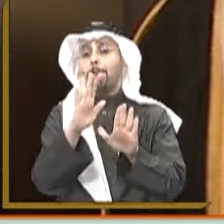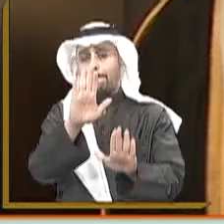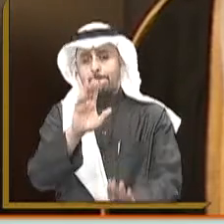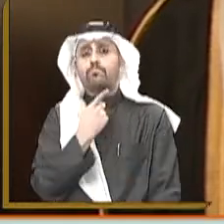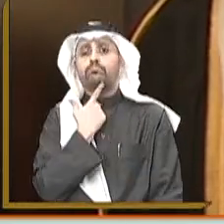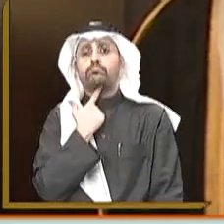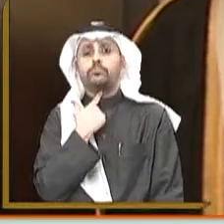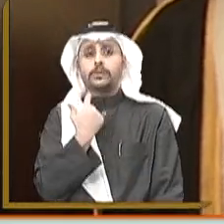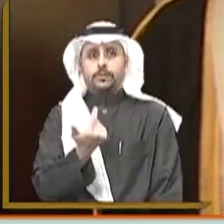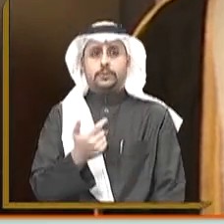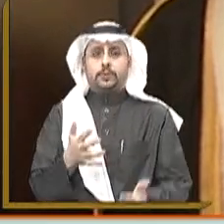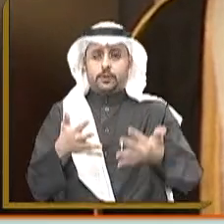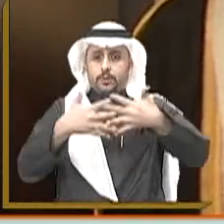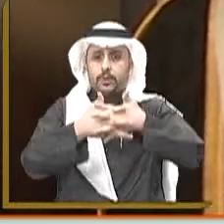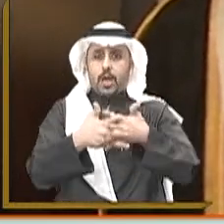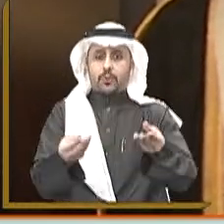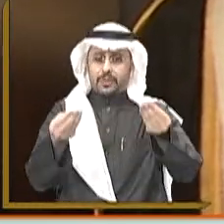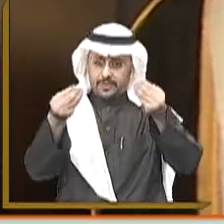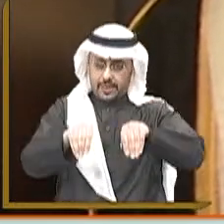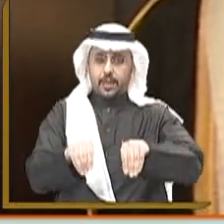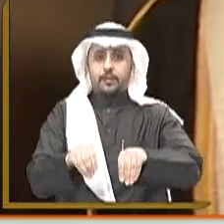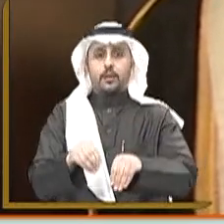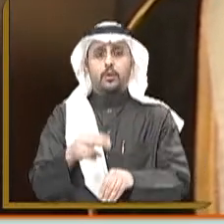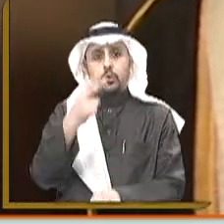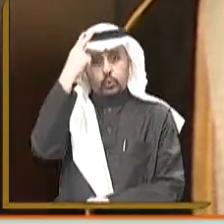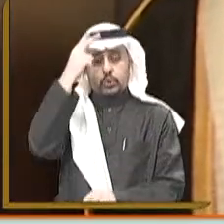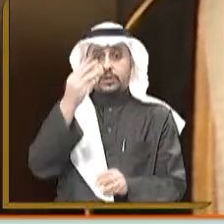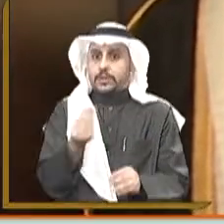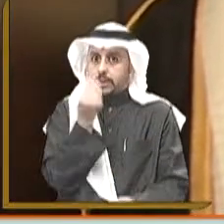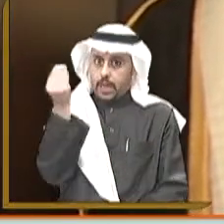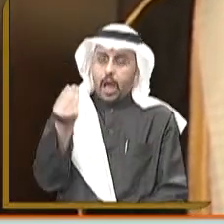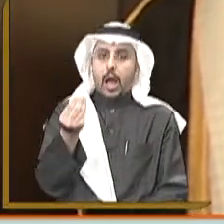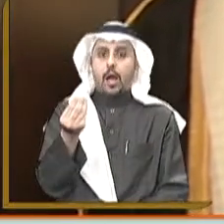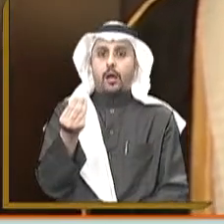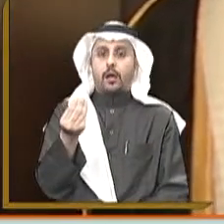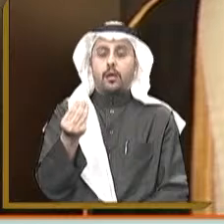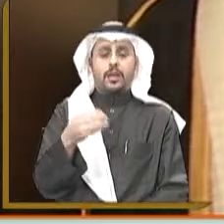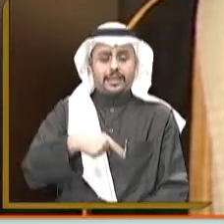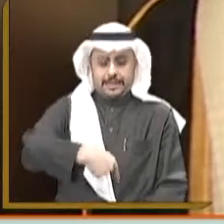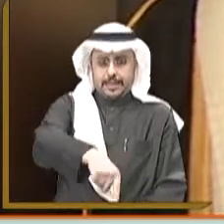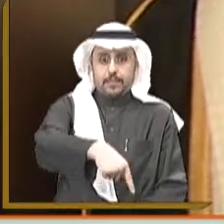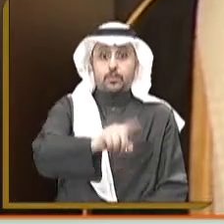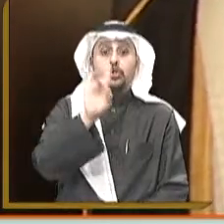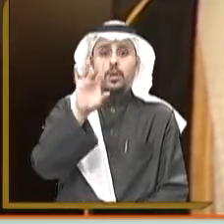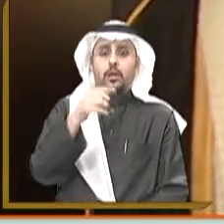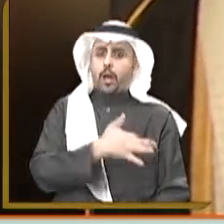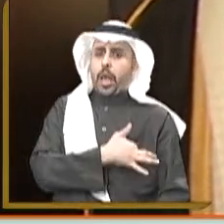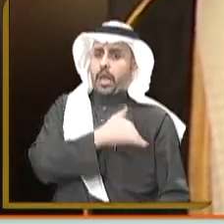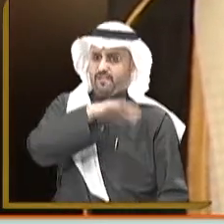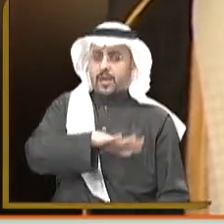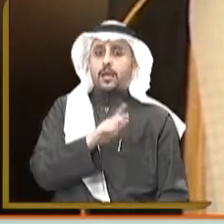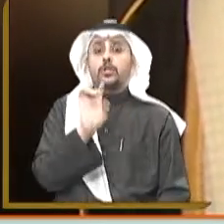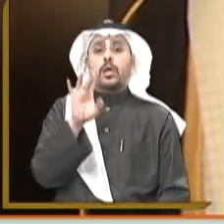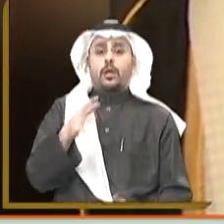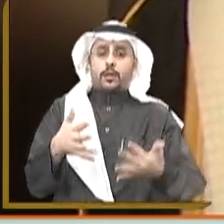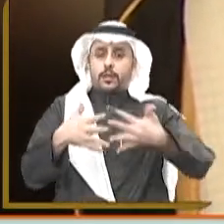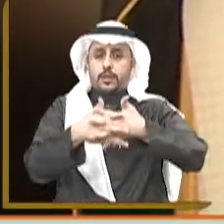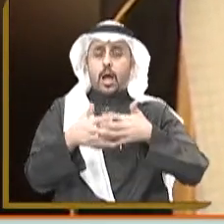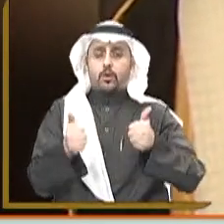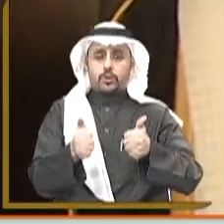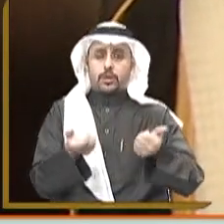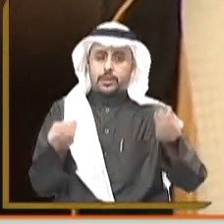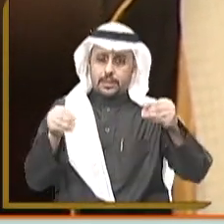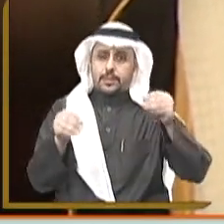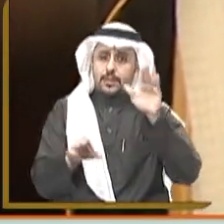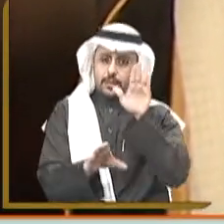نرغب بالتعاون بشكل أوسع مع المملكة في الأمور السياحة خلال المرحلة المقبلة. النية موجودة لدى كلا البلدين وسوف